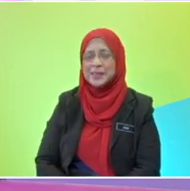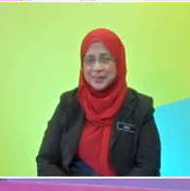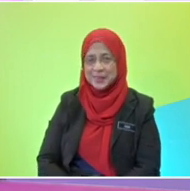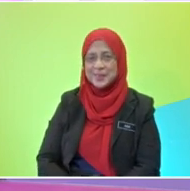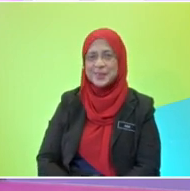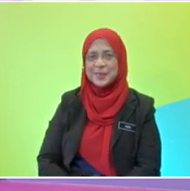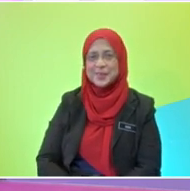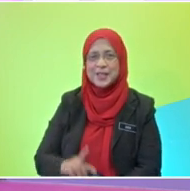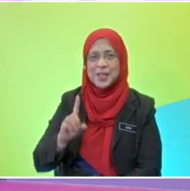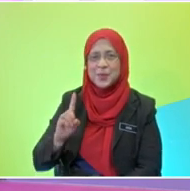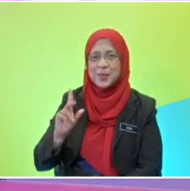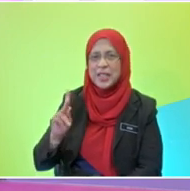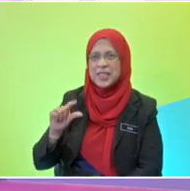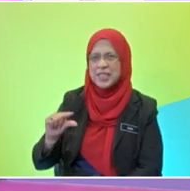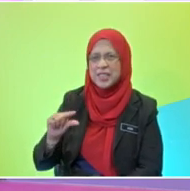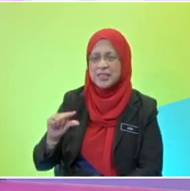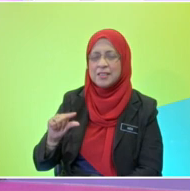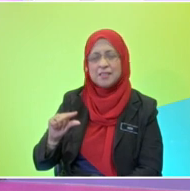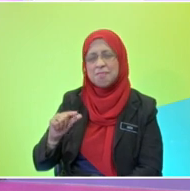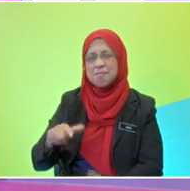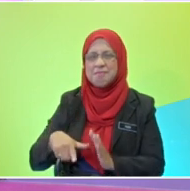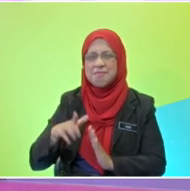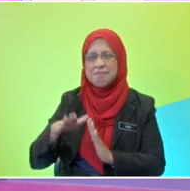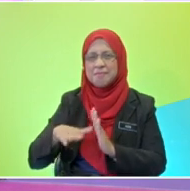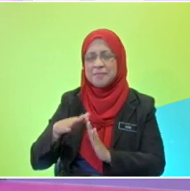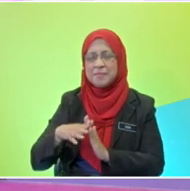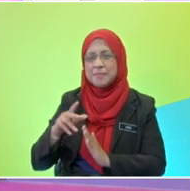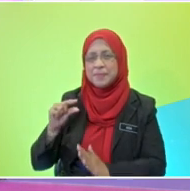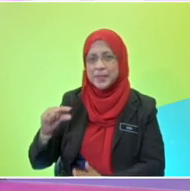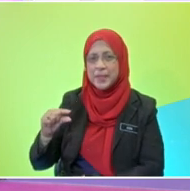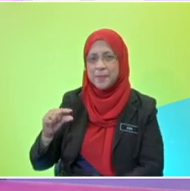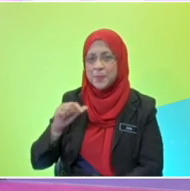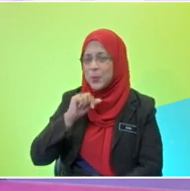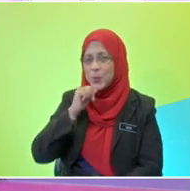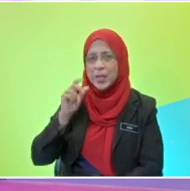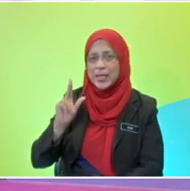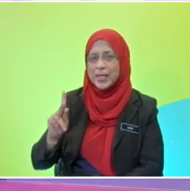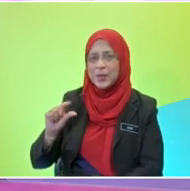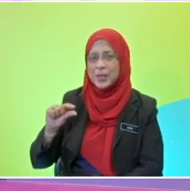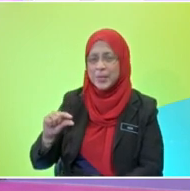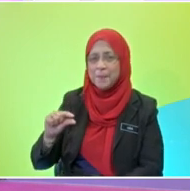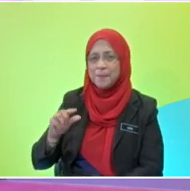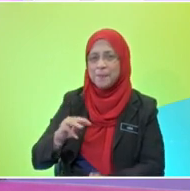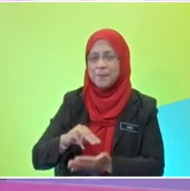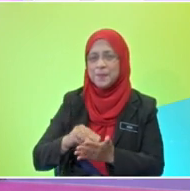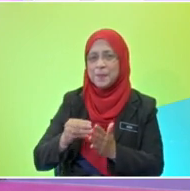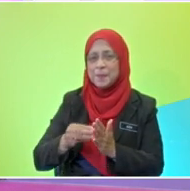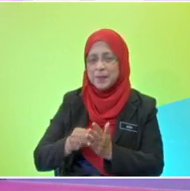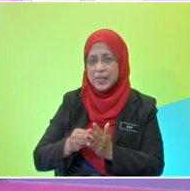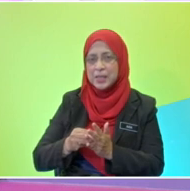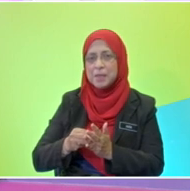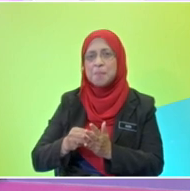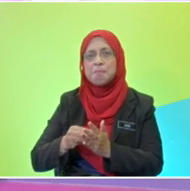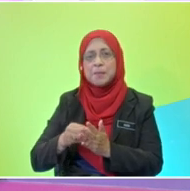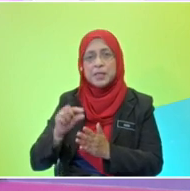kata sekilo kan Mana setengah kilo lebih enak ya Ah makan baksonya grand saja Grand ya Grand jadi maknanya barulah dua kata